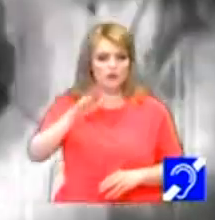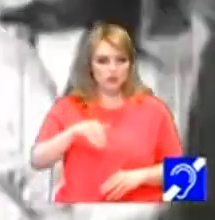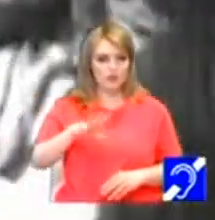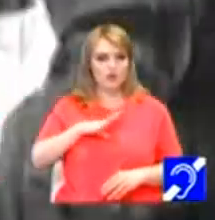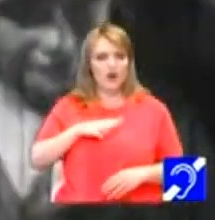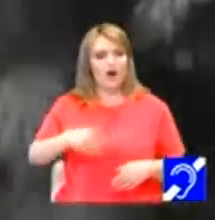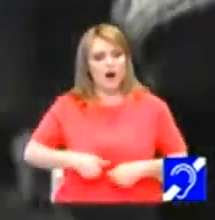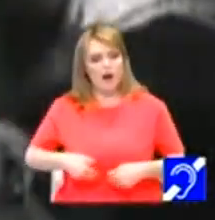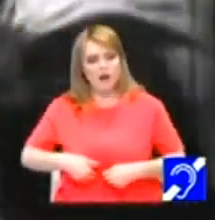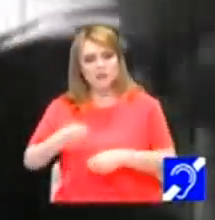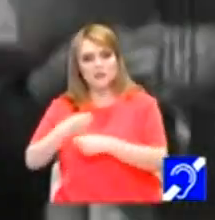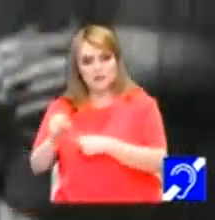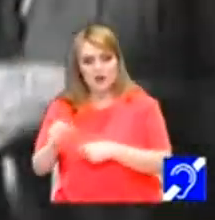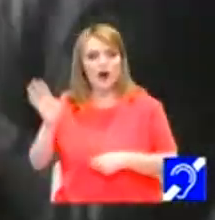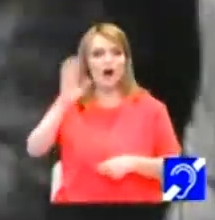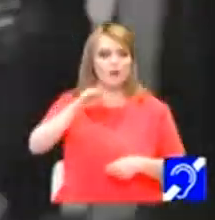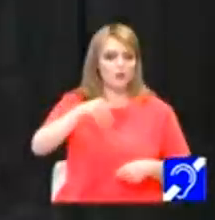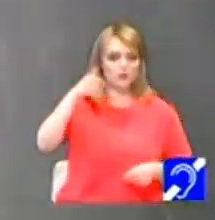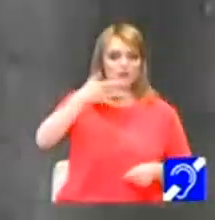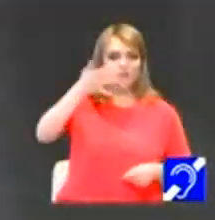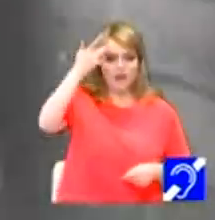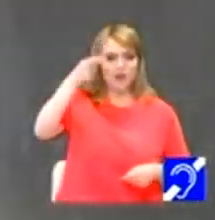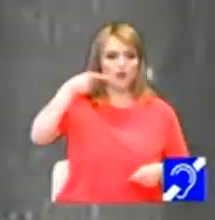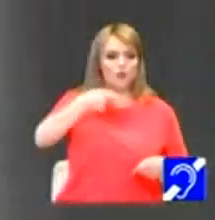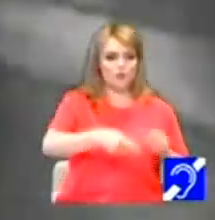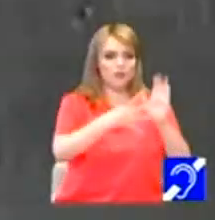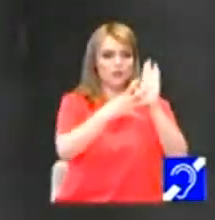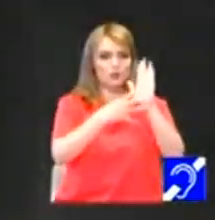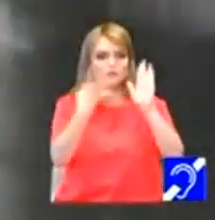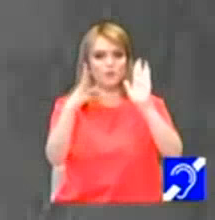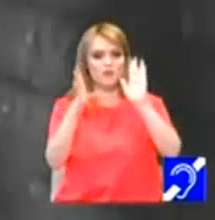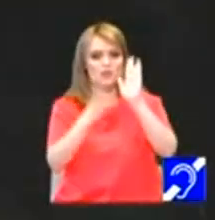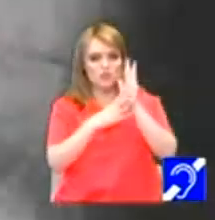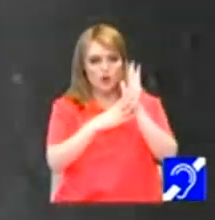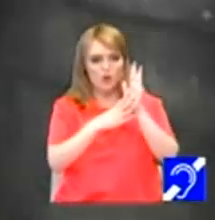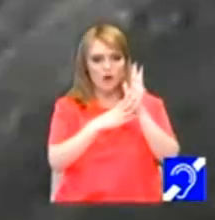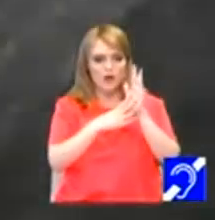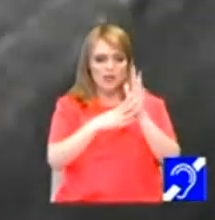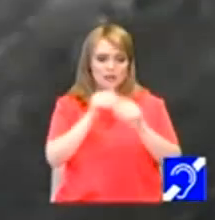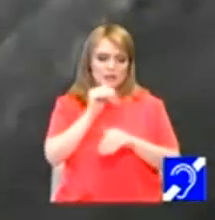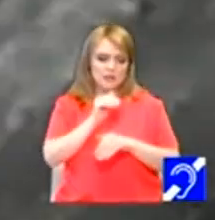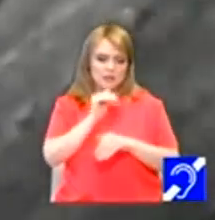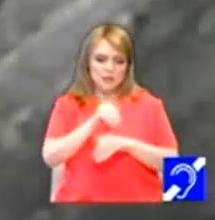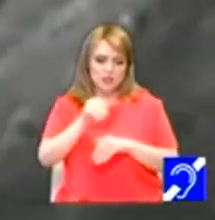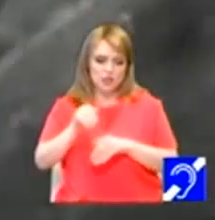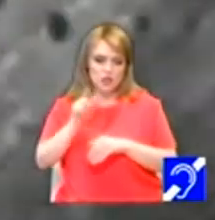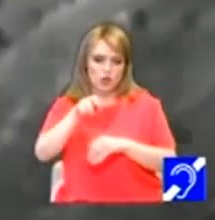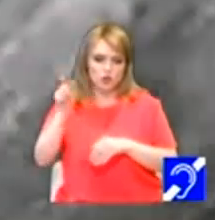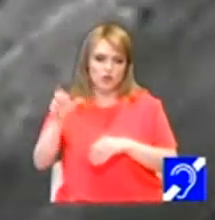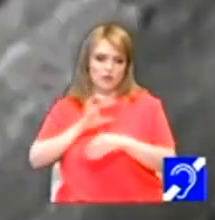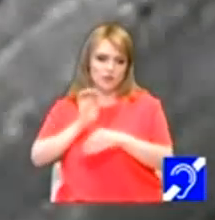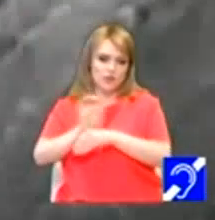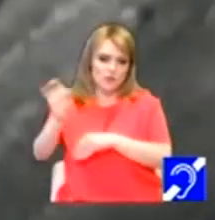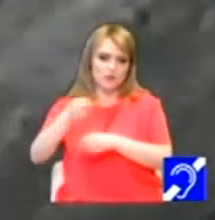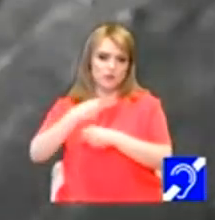ce au fost înfometați, în vara anului 1949, 10.000 de băștinași au fost deportați în Siberia și